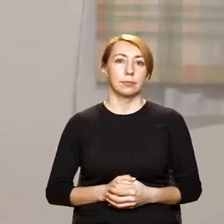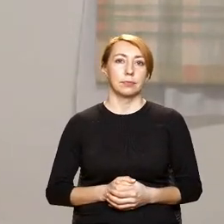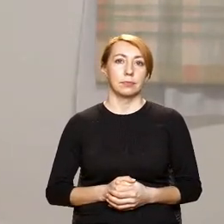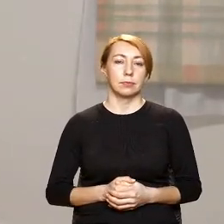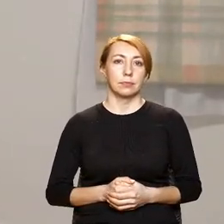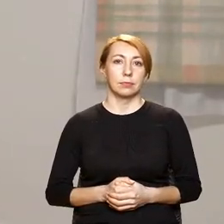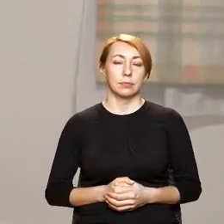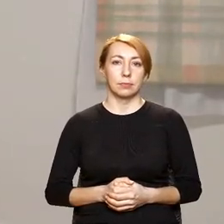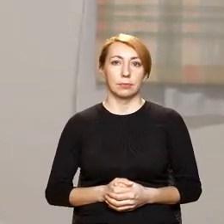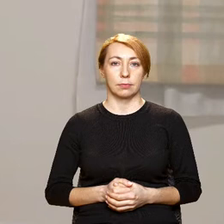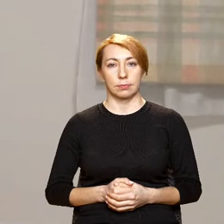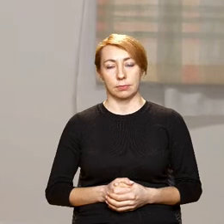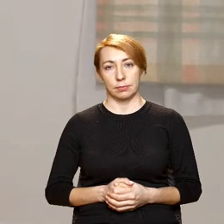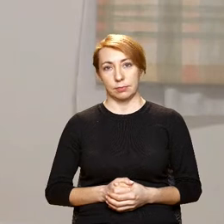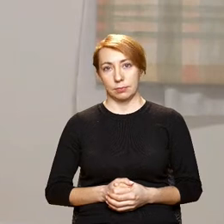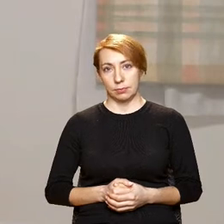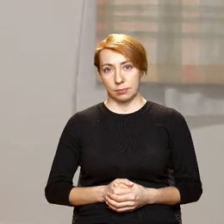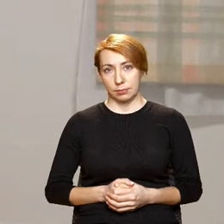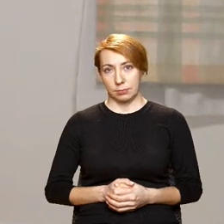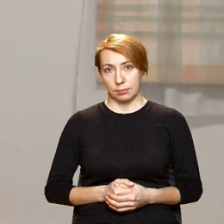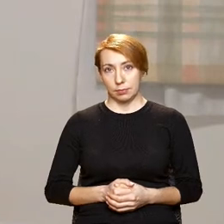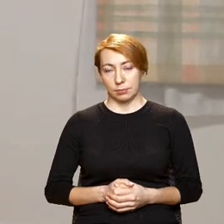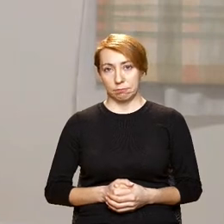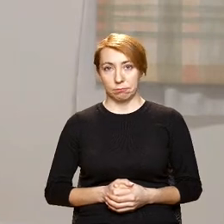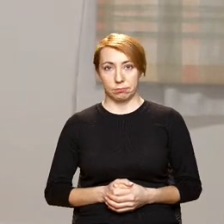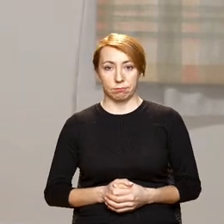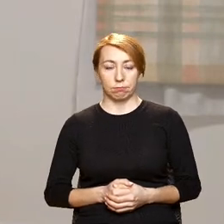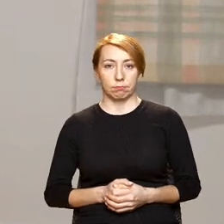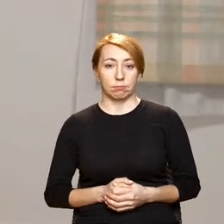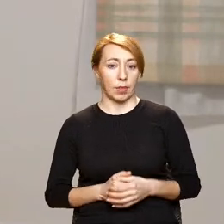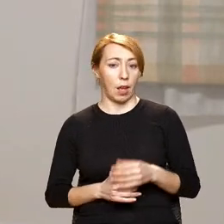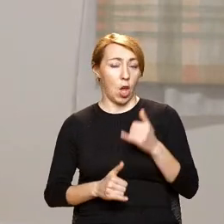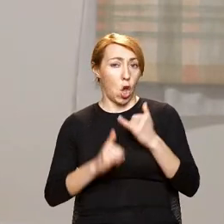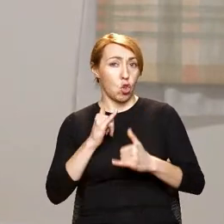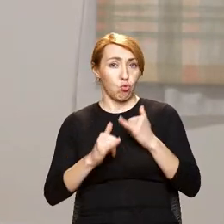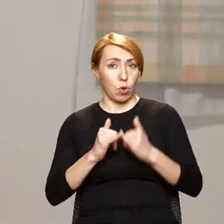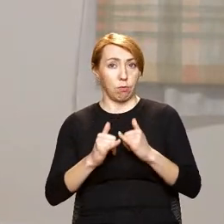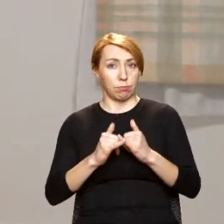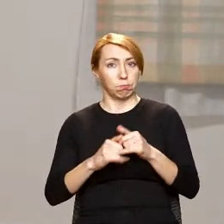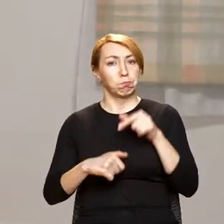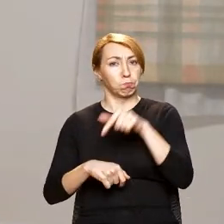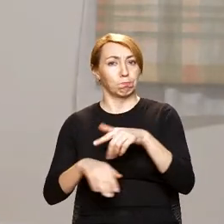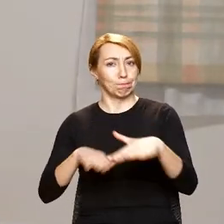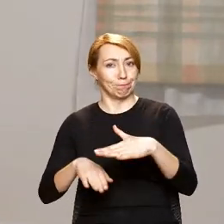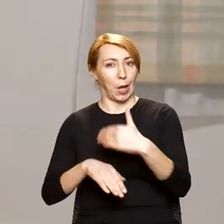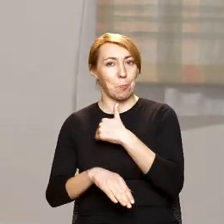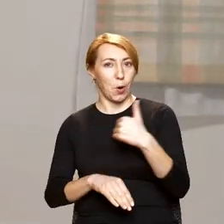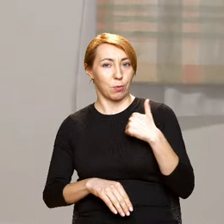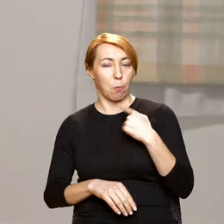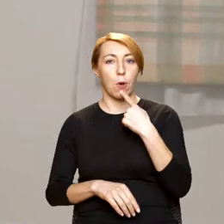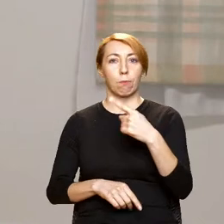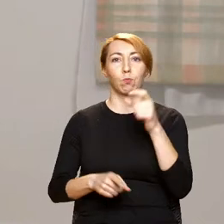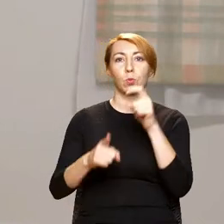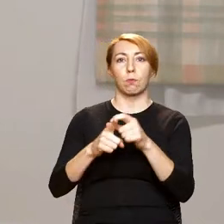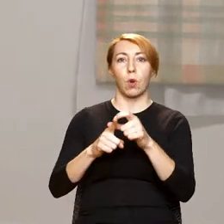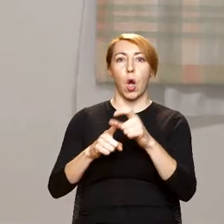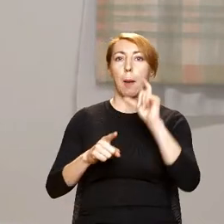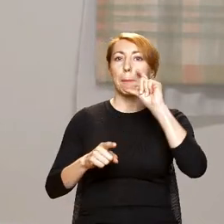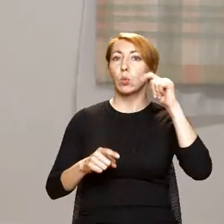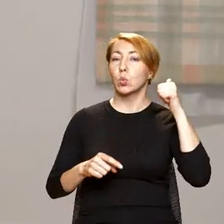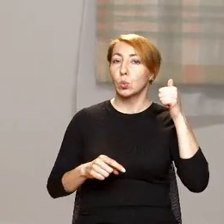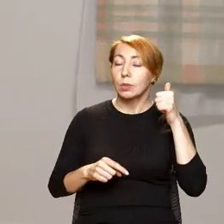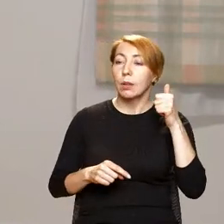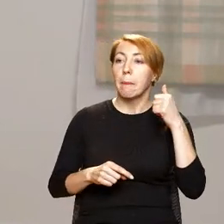ピウスキーといえば、ポーランドの方は、 Jeśli się w Polsce powie Piłsudski, to zazwyczaj myśli się